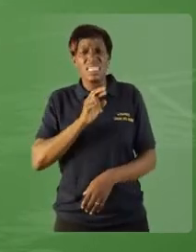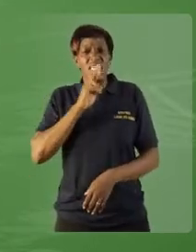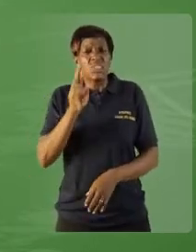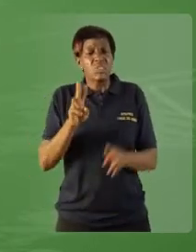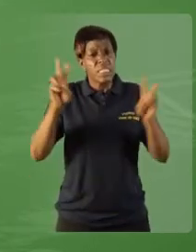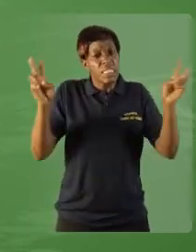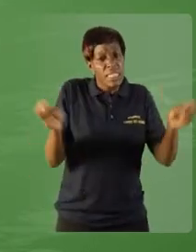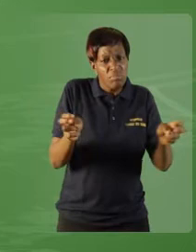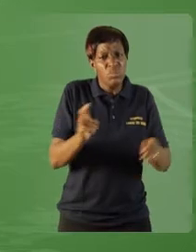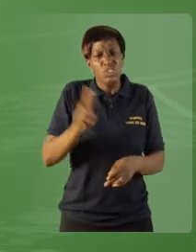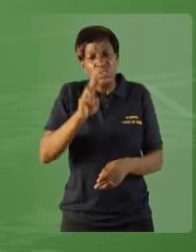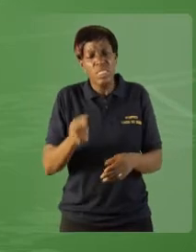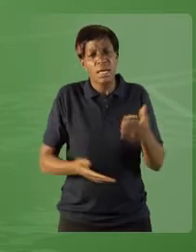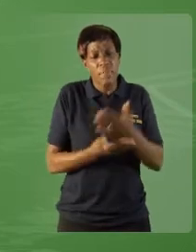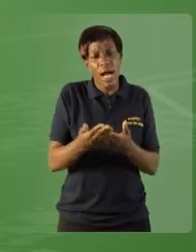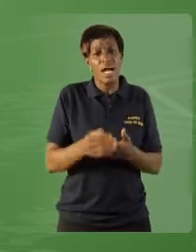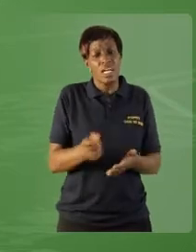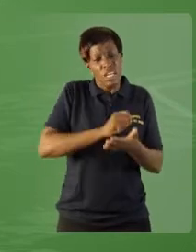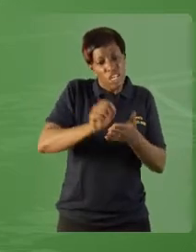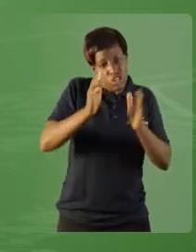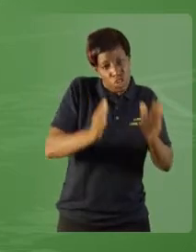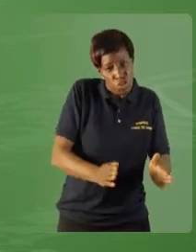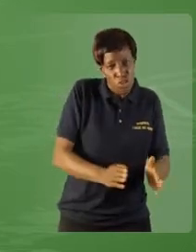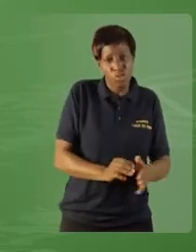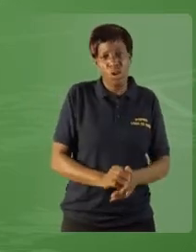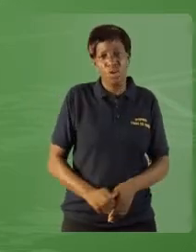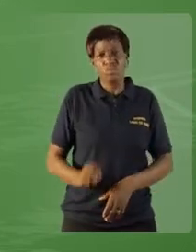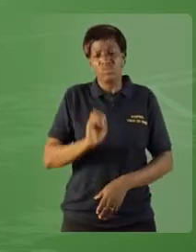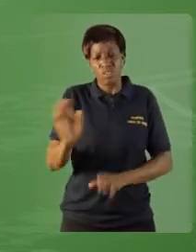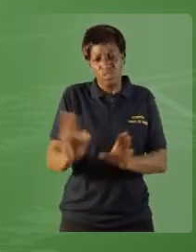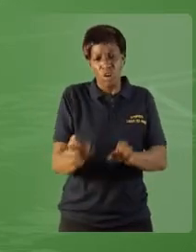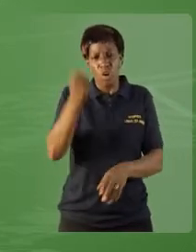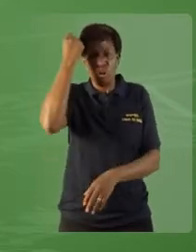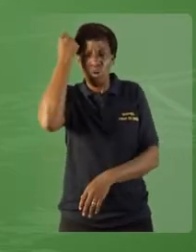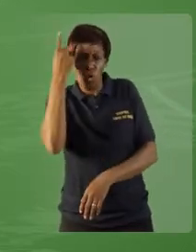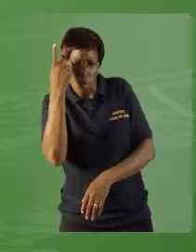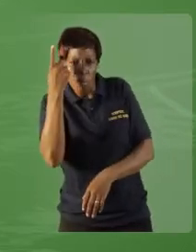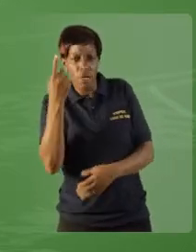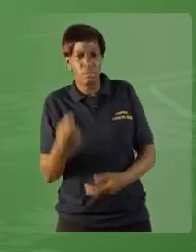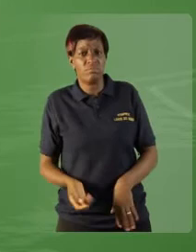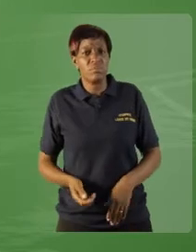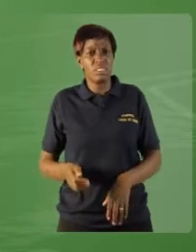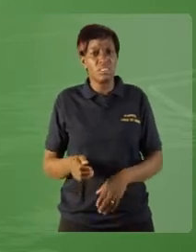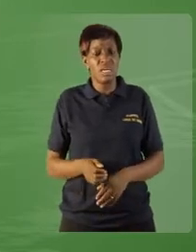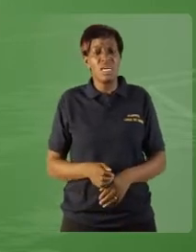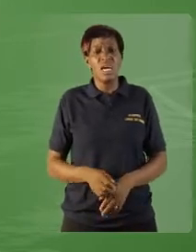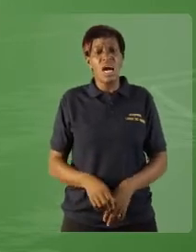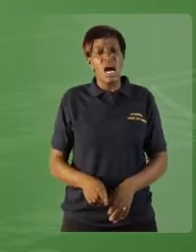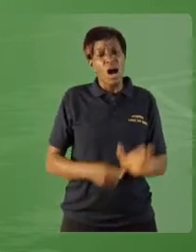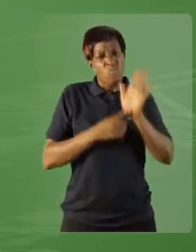bien précis qu'ils essaient de faire comprendre en exprimant leur